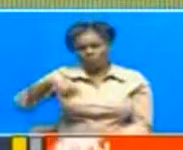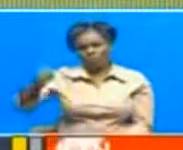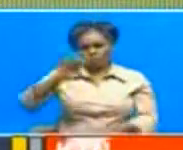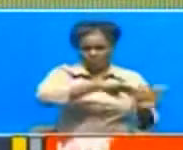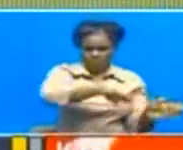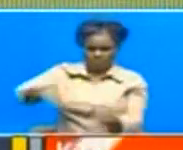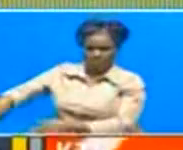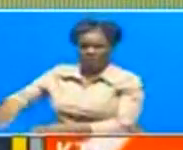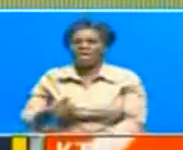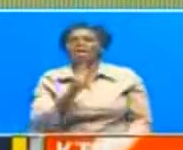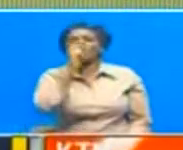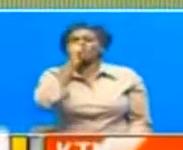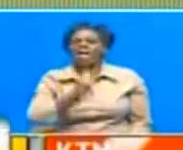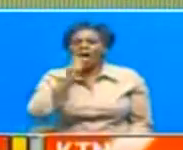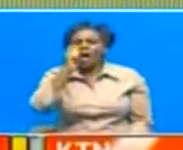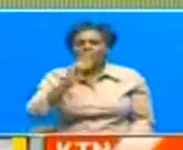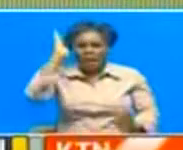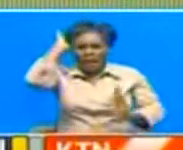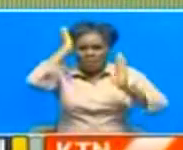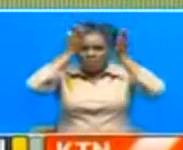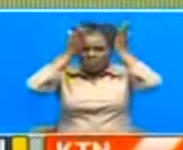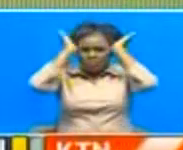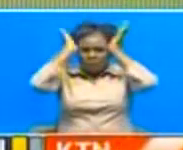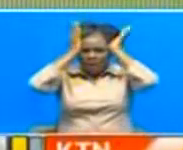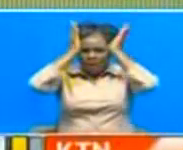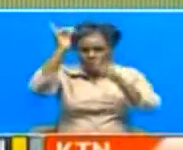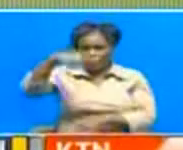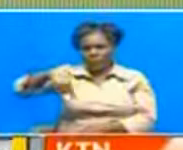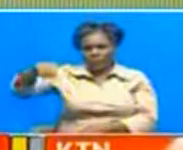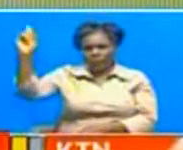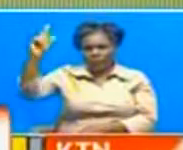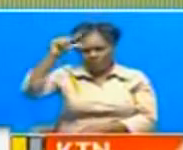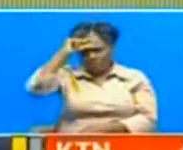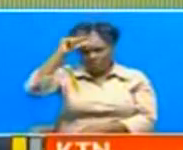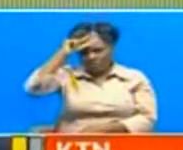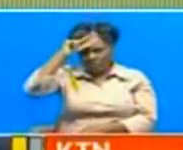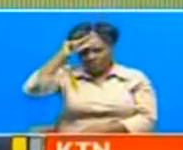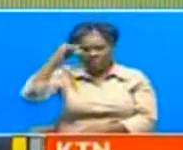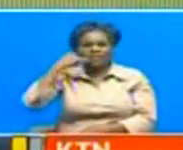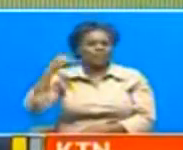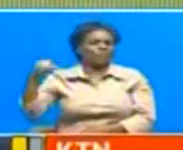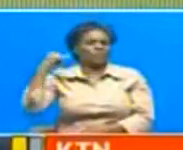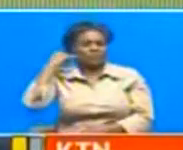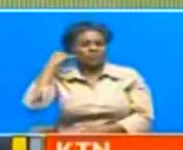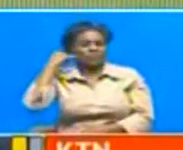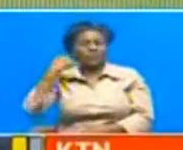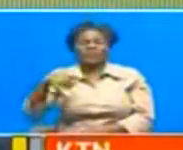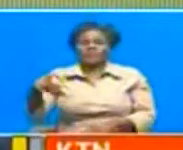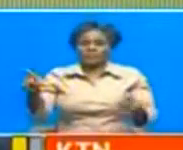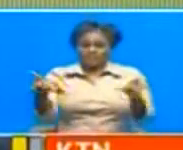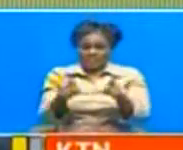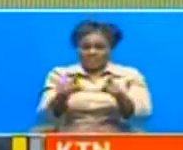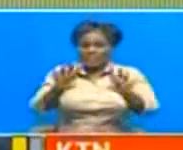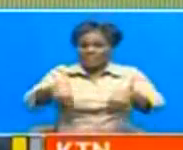Kanuna hayo, nyama ya punda imehalalishwa na serikali ya kaunti ya Nakuru. Serikali hiyo tayari imetoa leseni